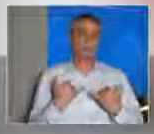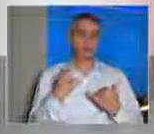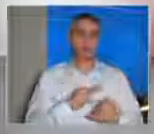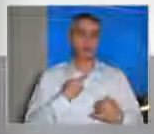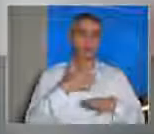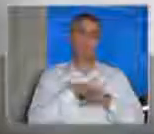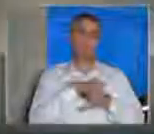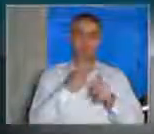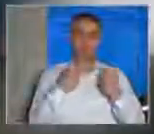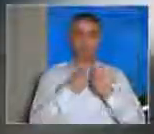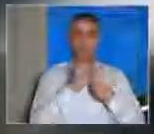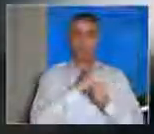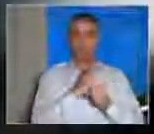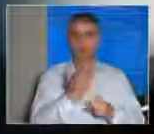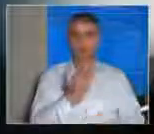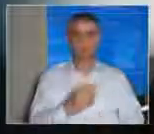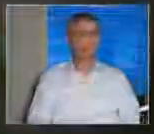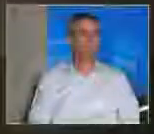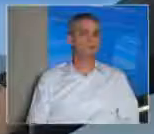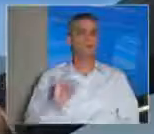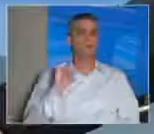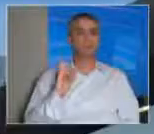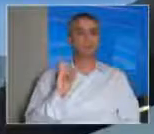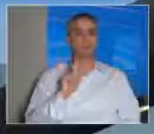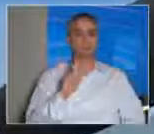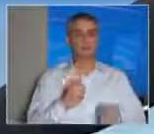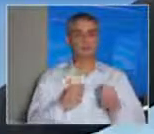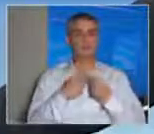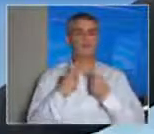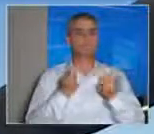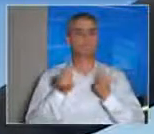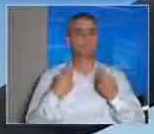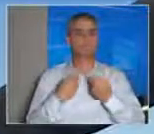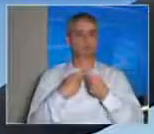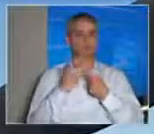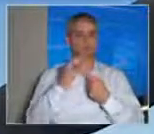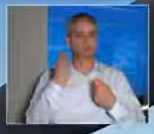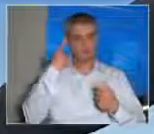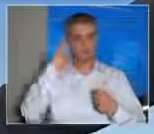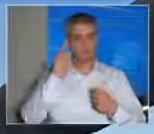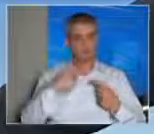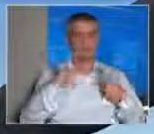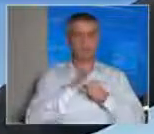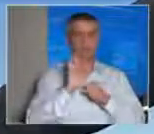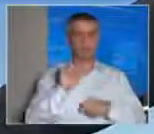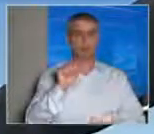חוו והרגישו כלפי השואה. יונה ויזנטל, מפיק שותף של מיזם יום השואה של אבא, תודה